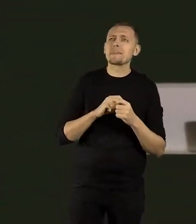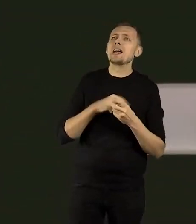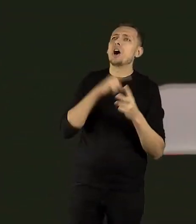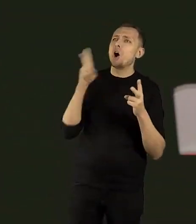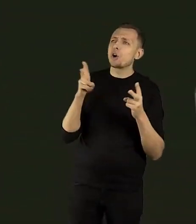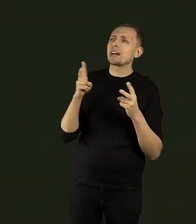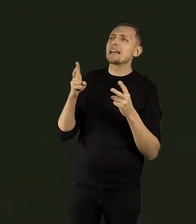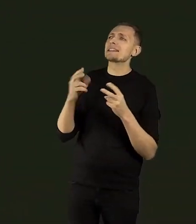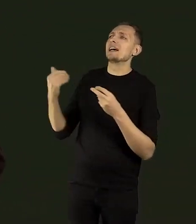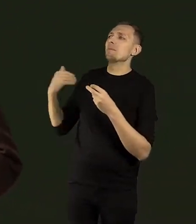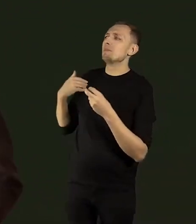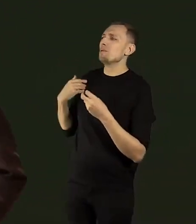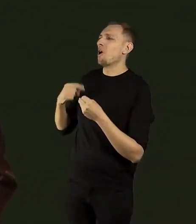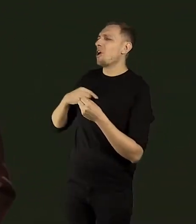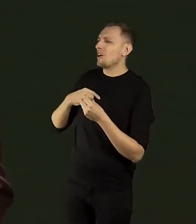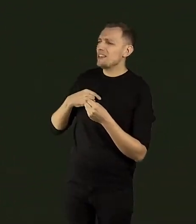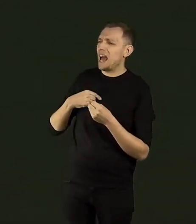urodzonym